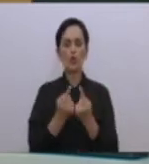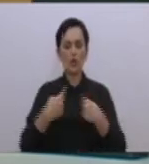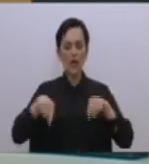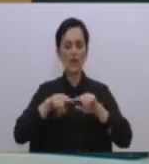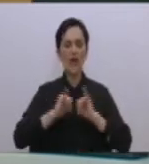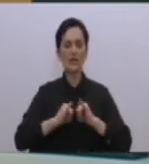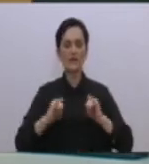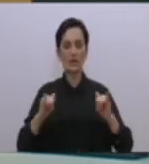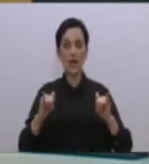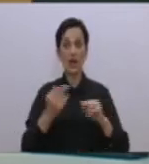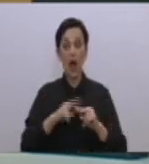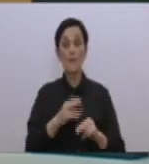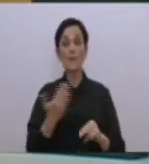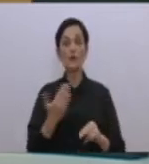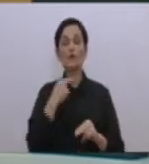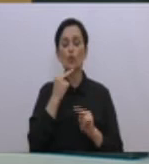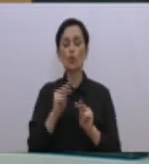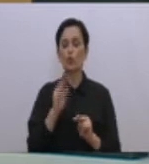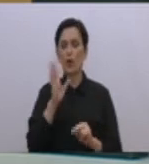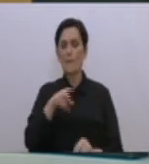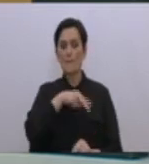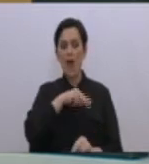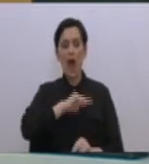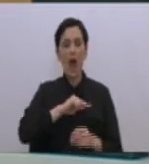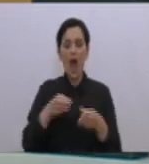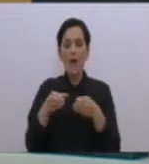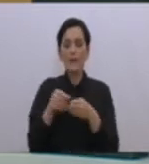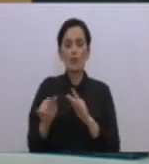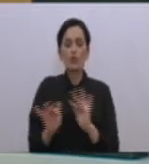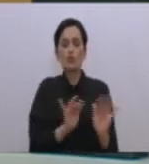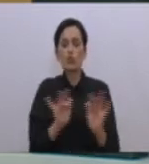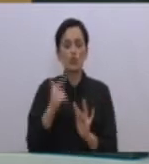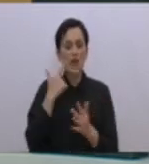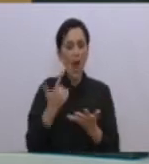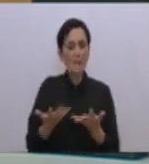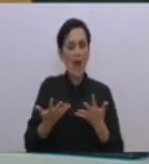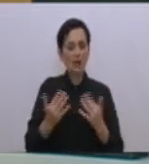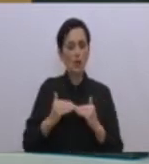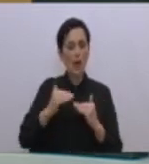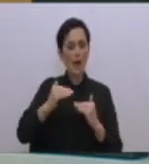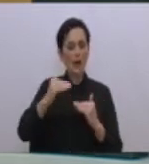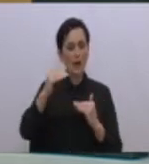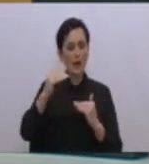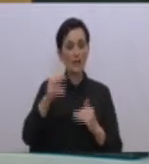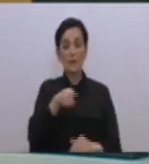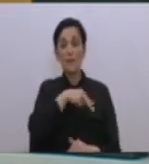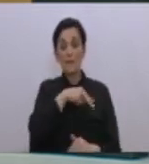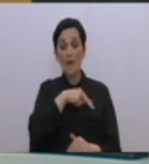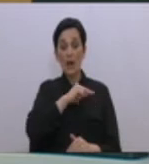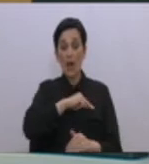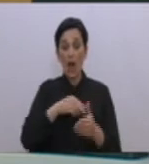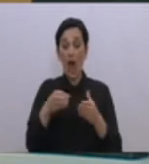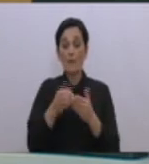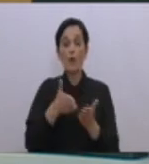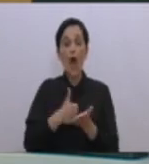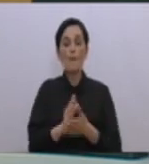განვითარება. Am hrii uradreba da etmova parlamentis aparatii danergili procesebis efektianobis amaglebas. Parlamentis aparatis